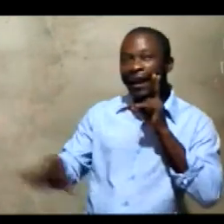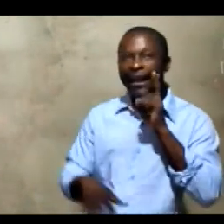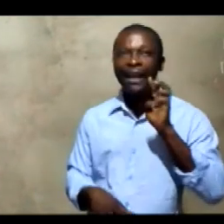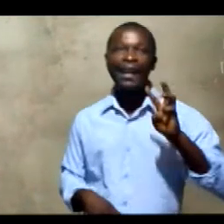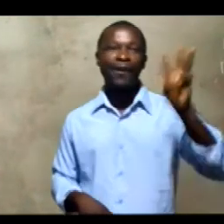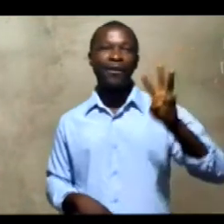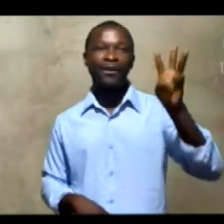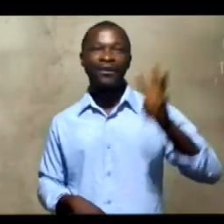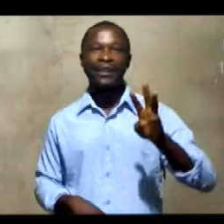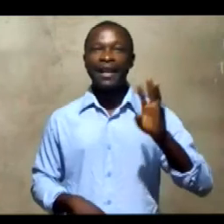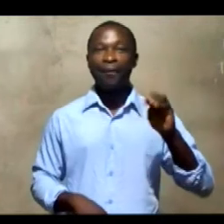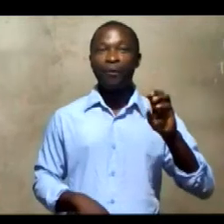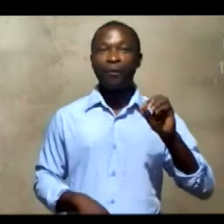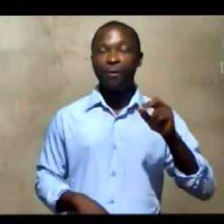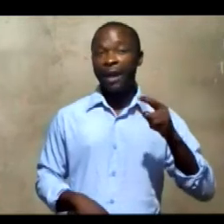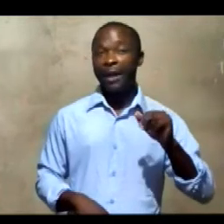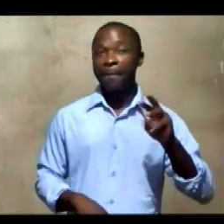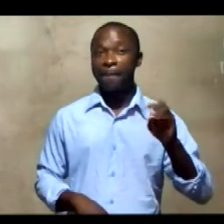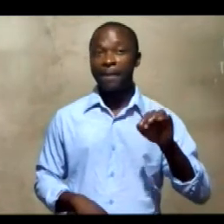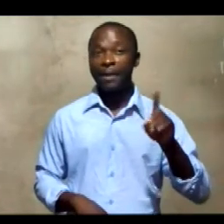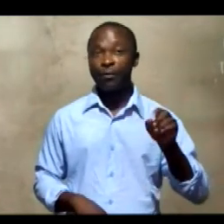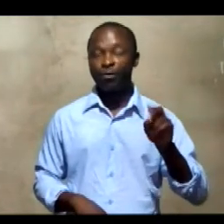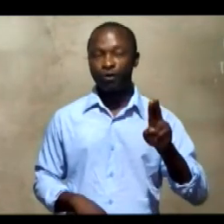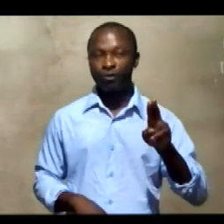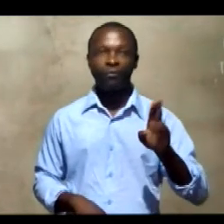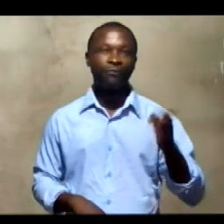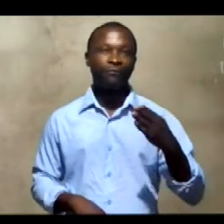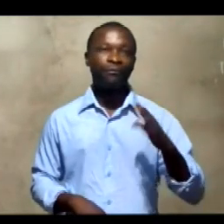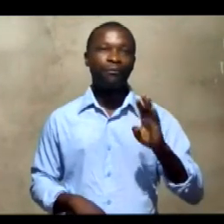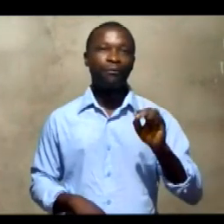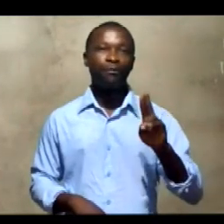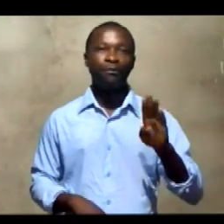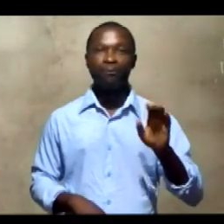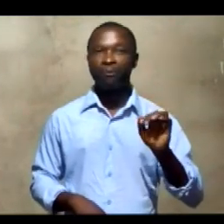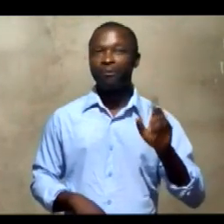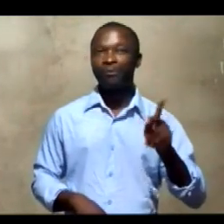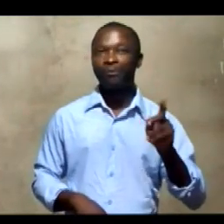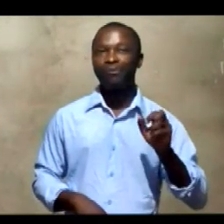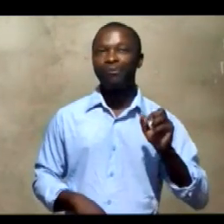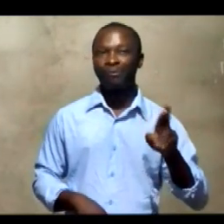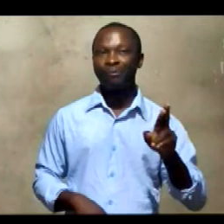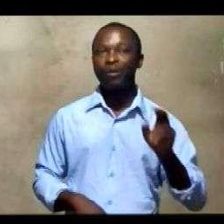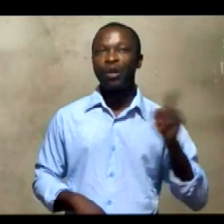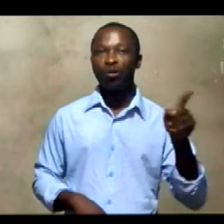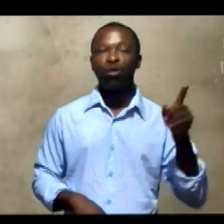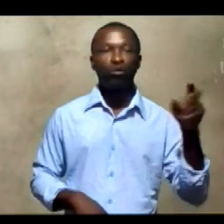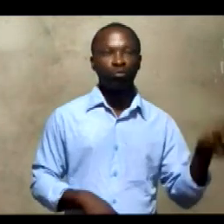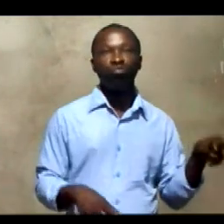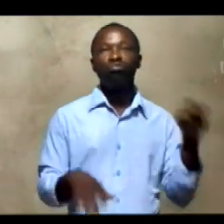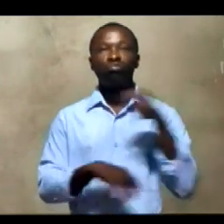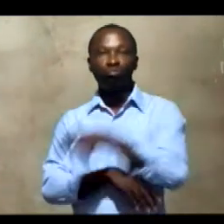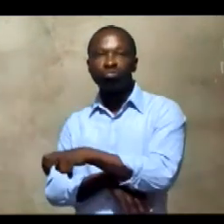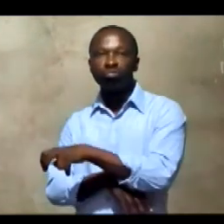l'Ouest, Mohamedou Boubacar, était vendu dernier, l'hôte des populations du département d'Undé. Objectif, évaluer les activités